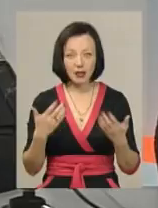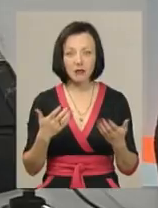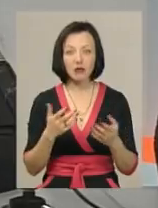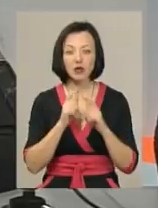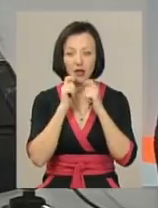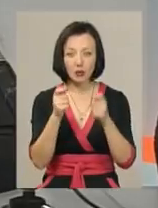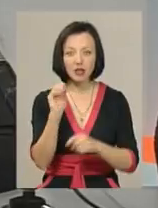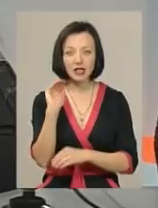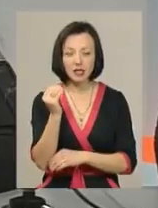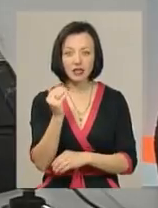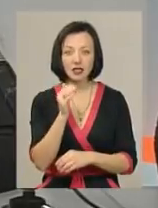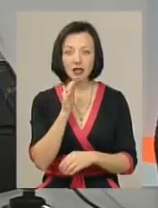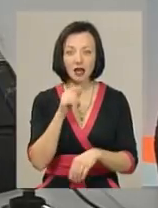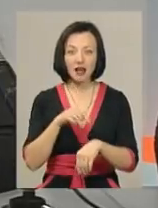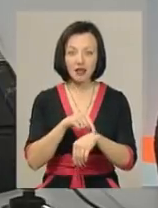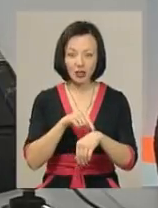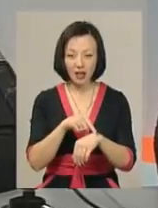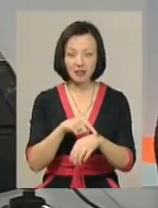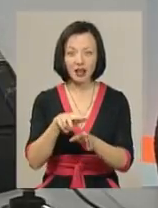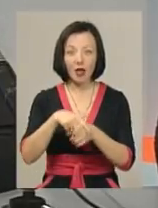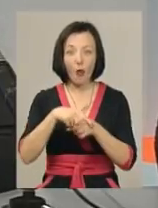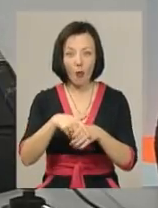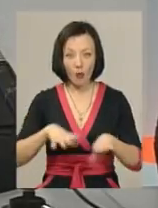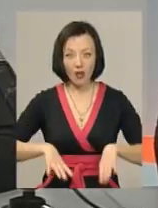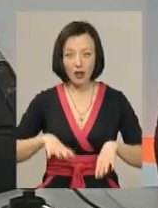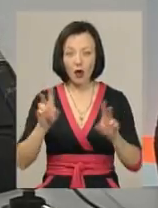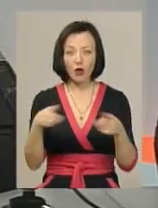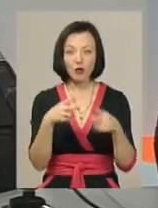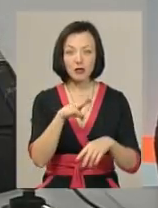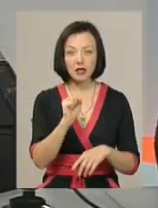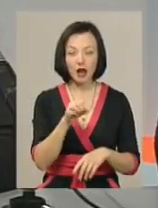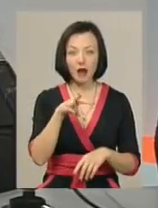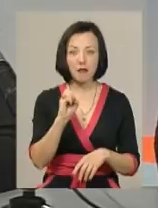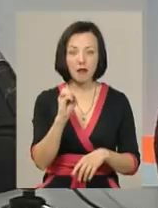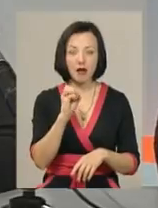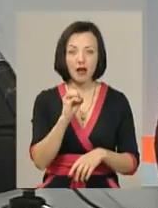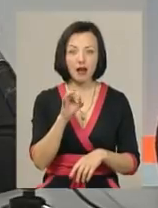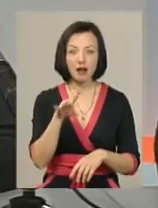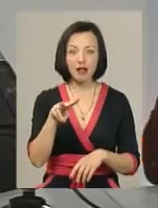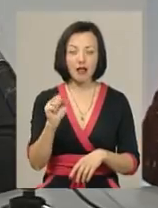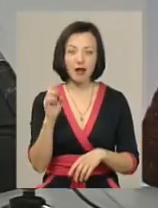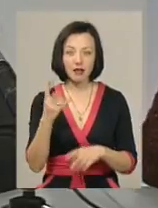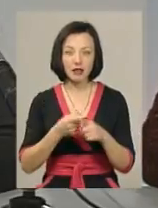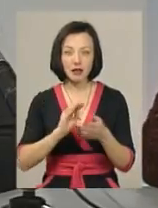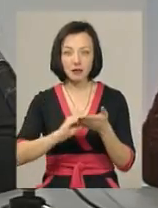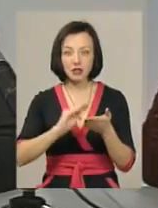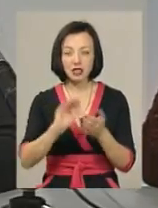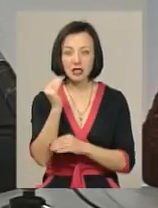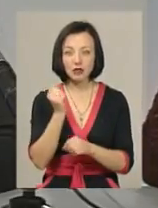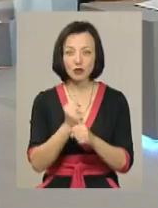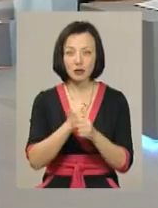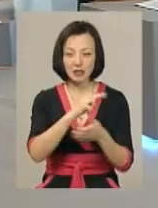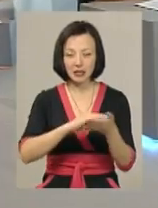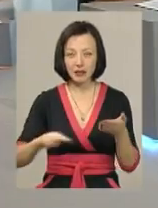подаруйте своїй дитині час їзди на конях зверніться в наш кінний клуб Тамерлан і обіграйте це на пишіть дитині зробіть